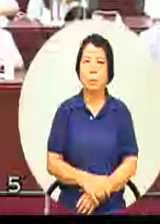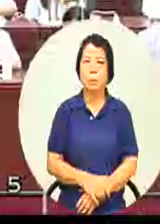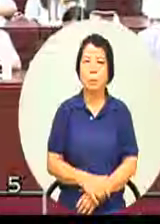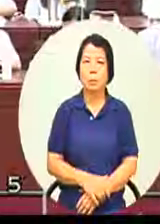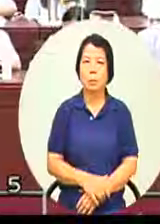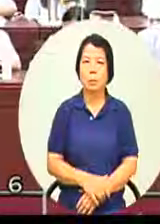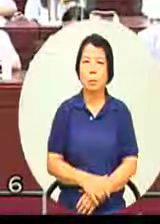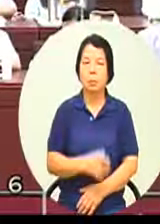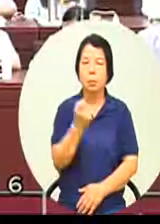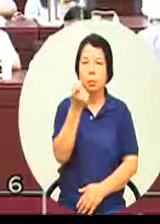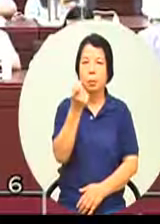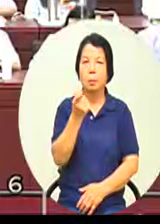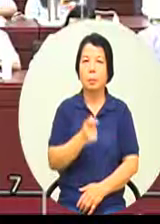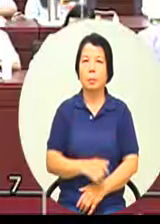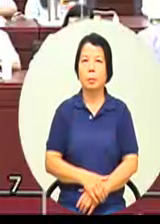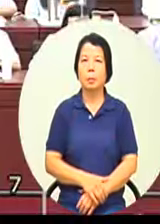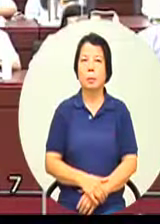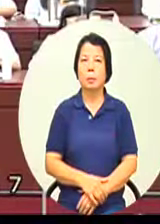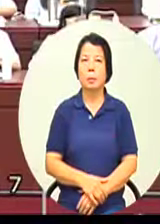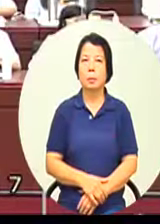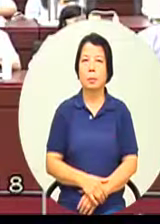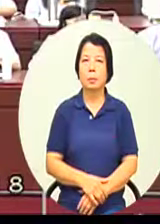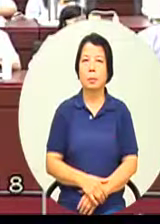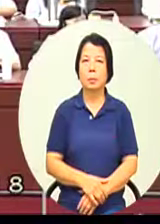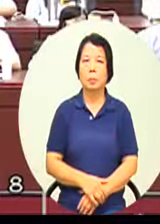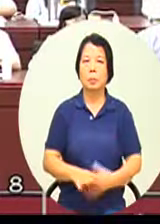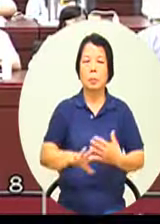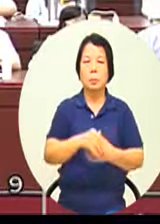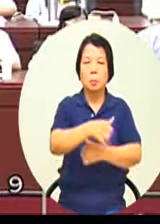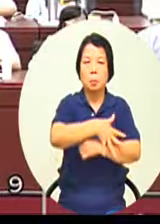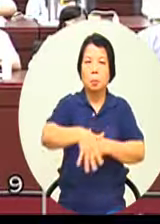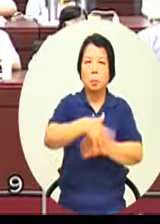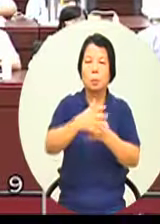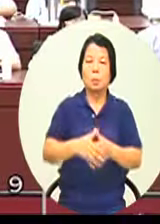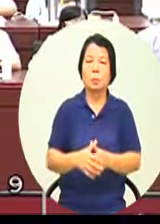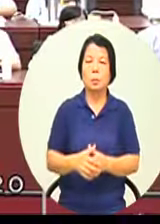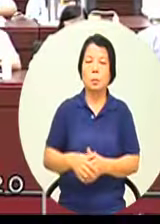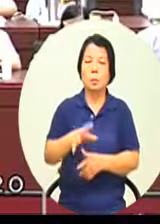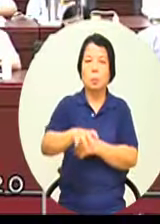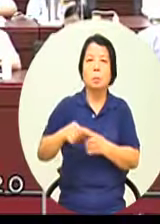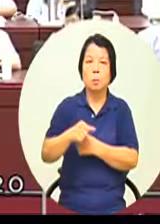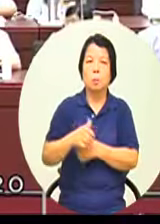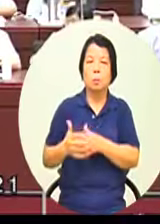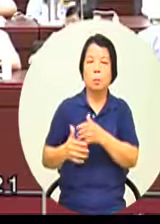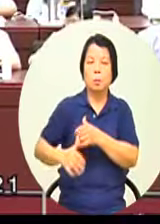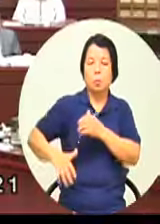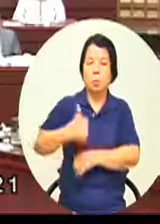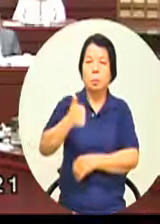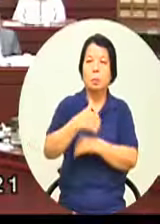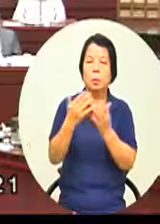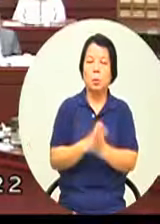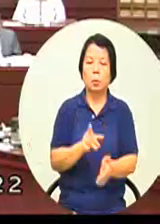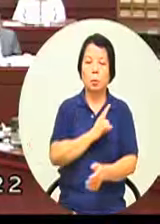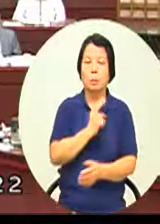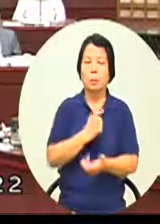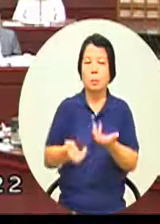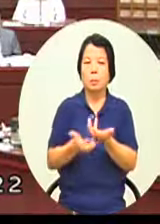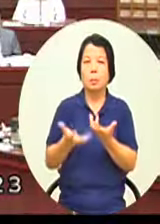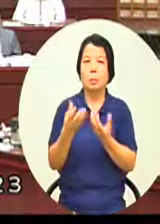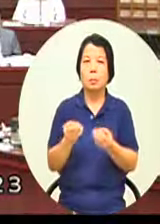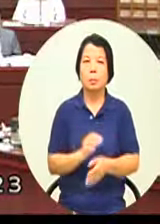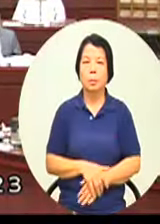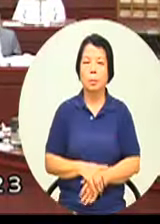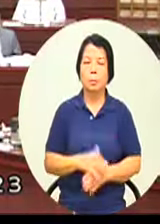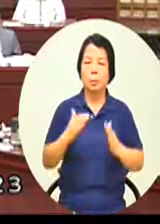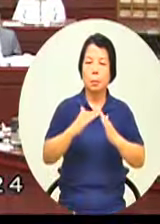啊，这么少啊！其他的局处首长、农业局长，恁厝里嘛无在煮吼？ 无啦，我家己无煮啦。 你家己无煮，啊，恁